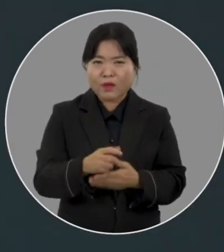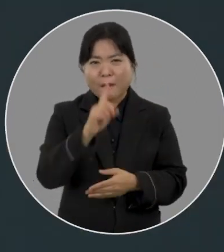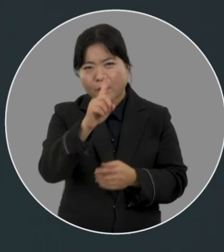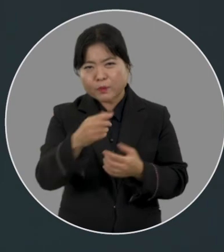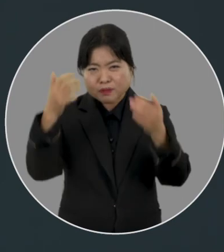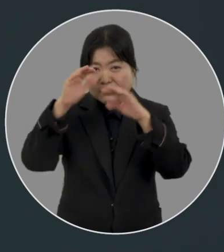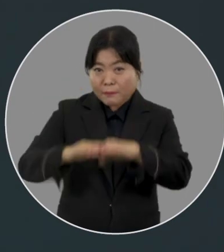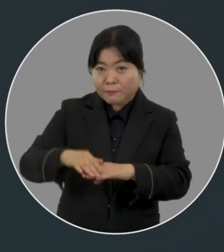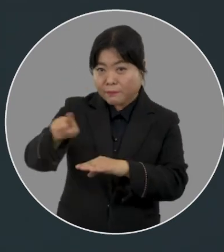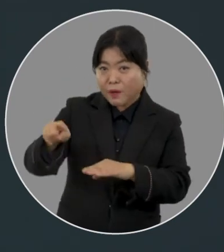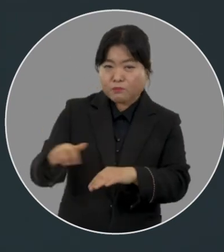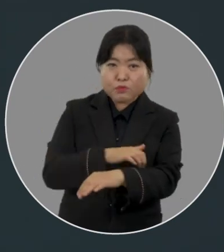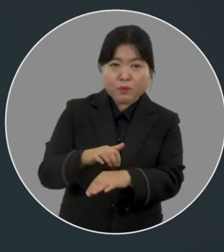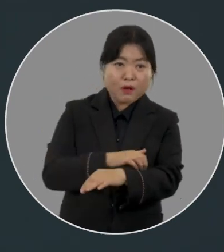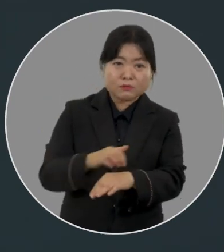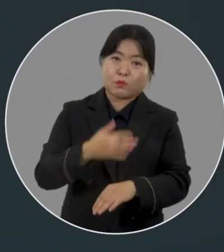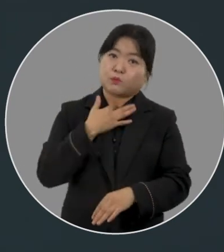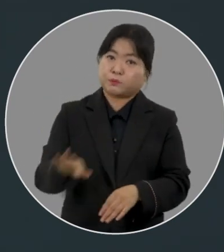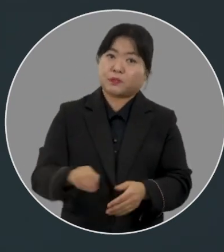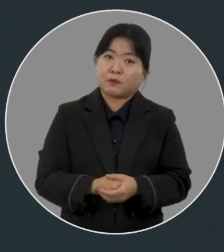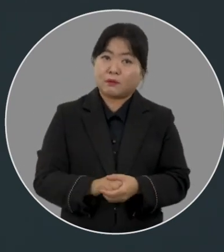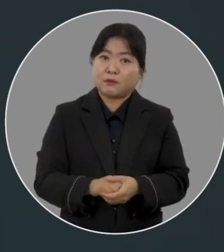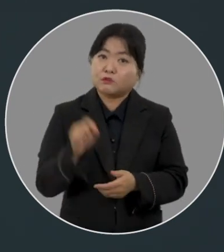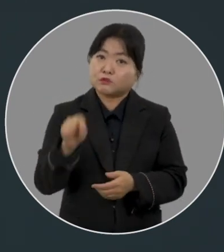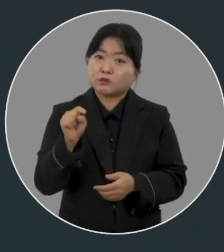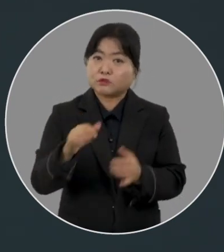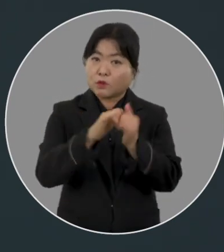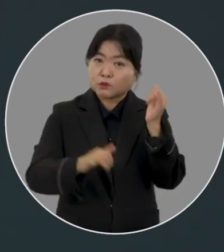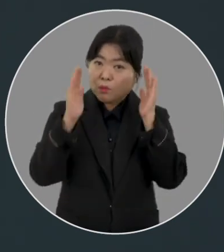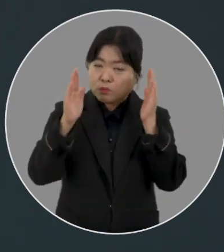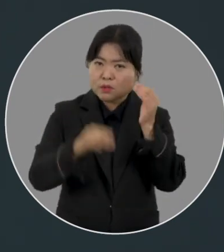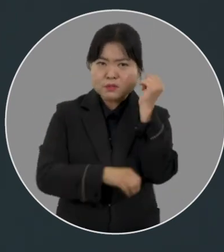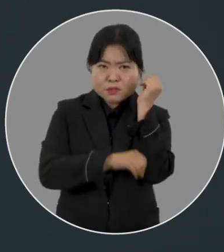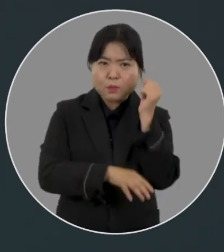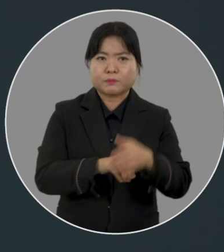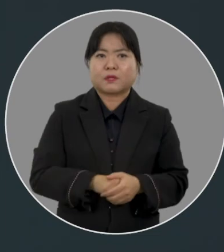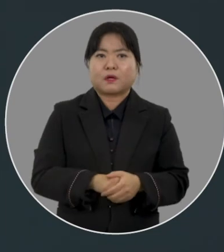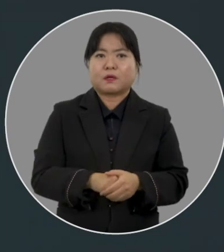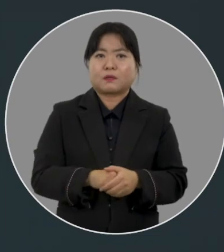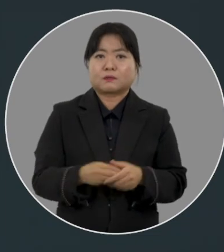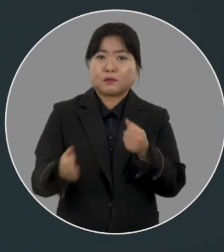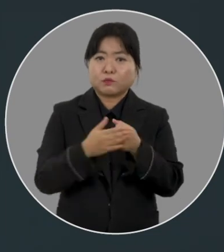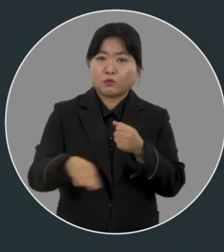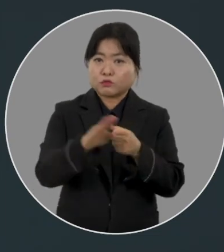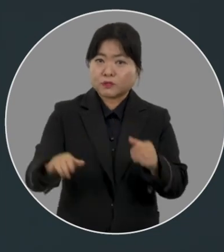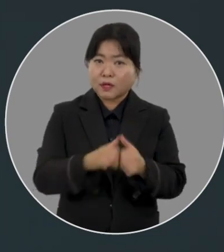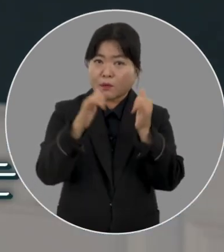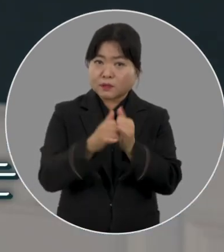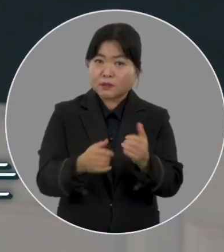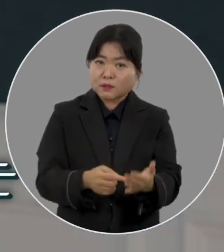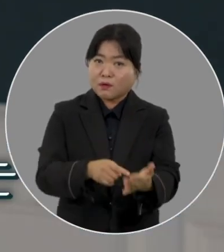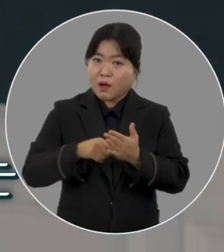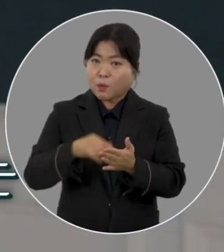이슬람 세계와 불편한 관계를 가져본 적이 없습니다. 이것이 역사 공부의 기본입니다. 그래서 우리 사회에서 일어나고 있는